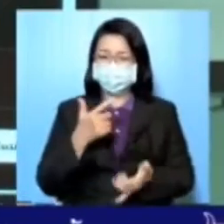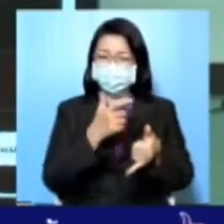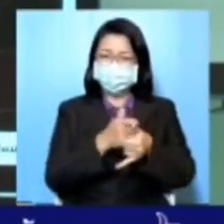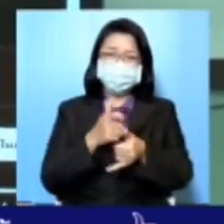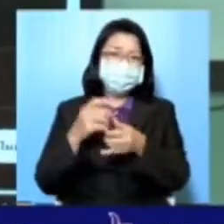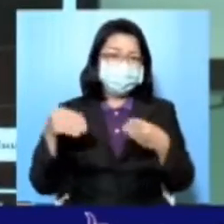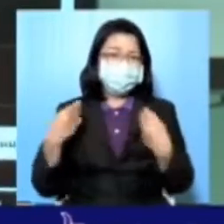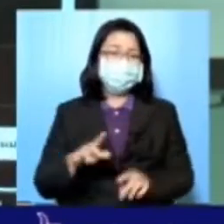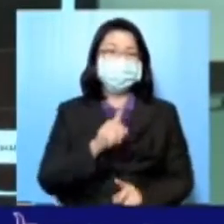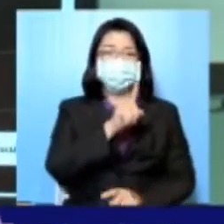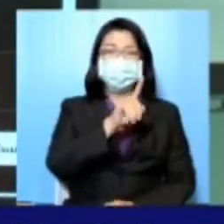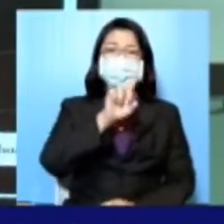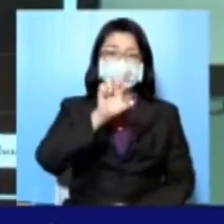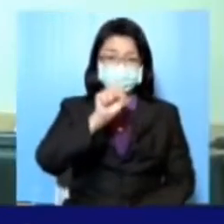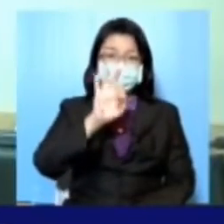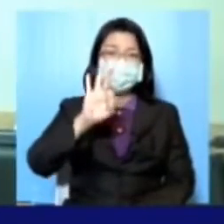ชนไปแล้วจำนวน